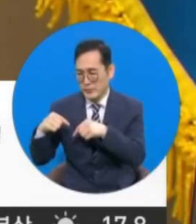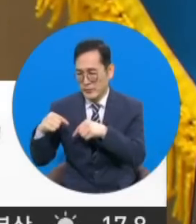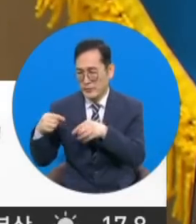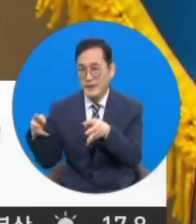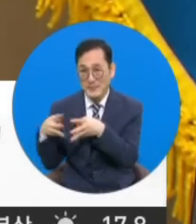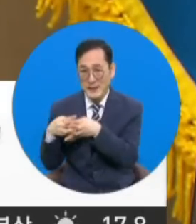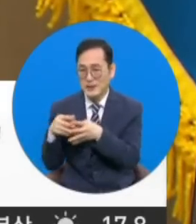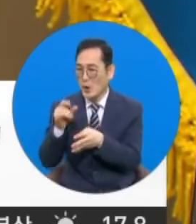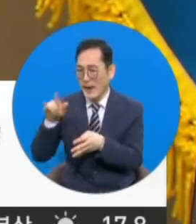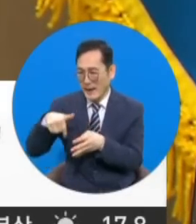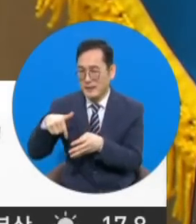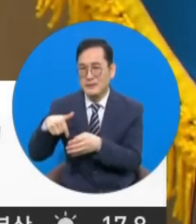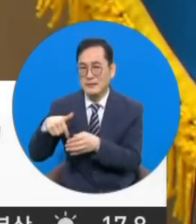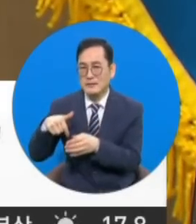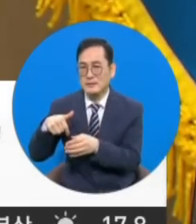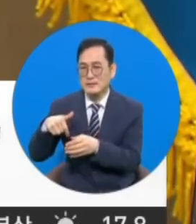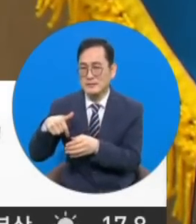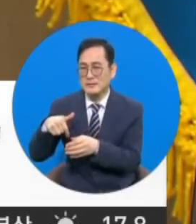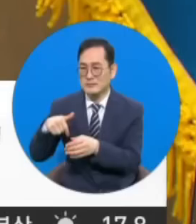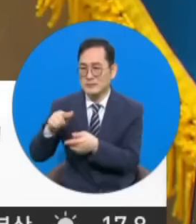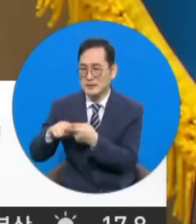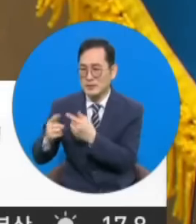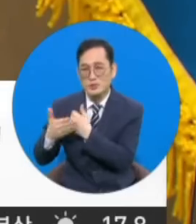협의 그룹 창설을 통해 미국은